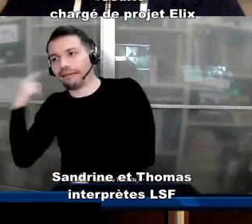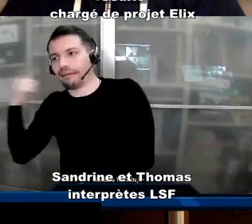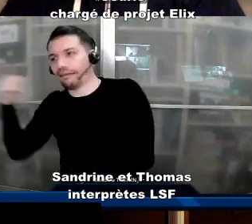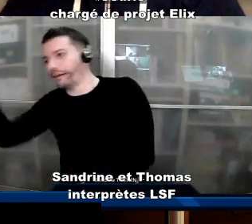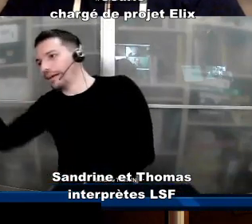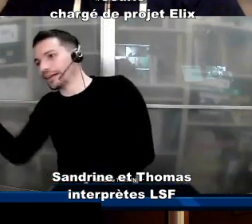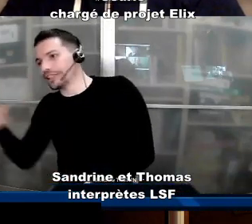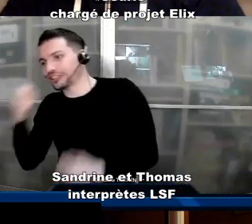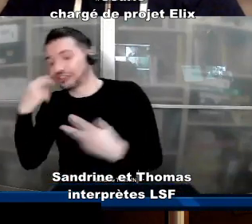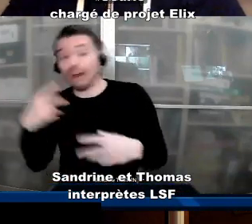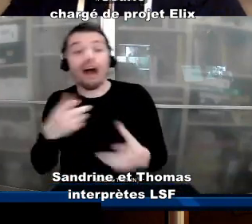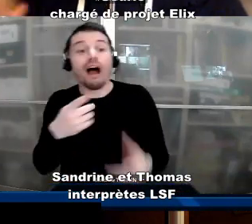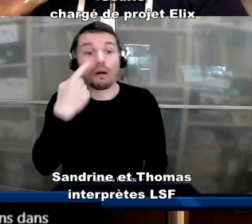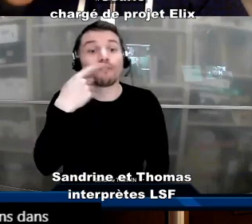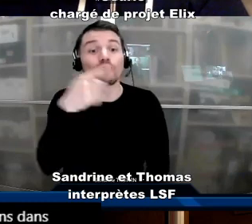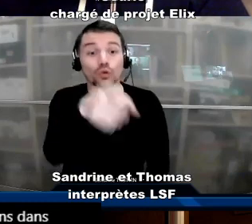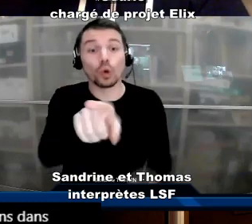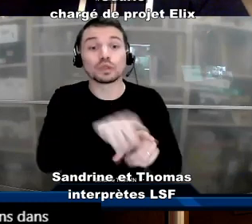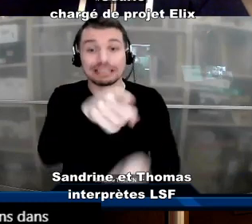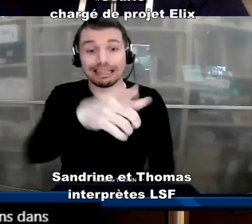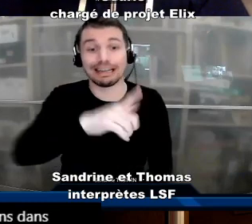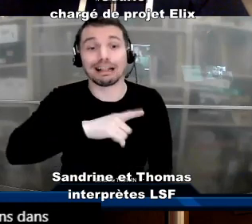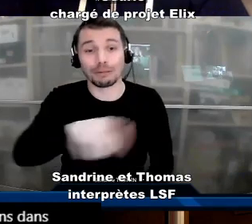même. Chacun son tour, hein, je me sens moins seul.